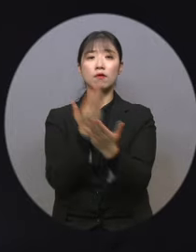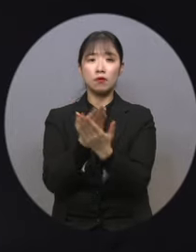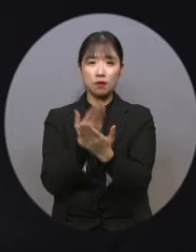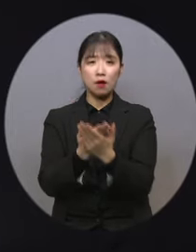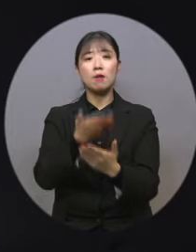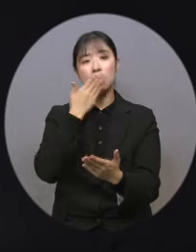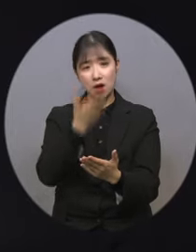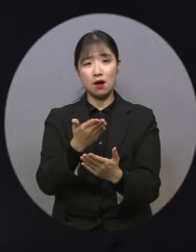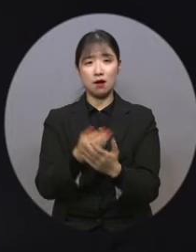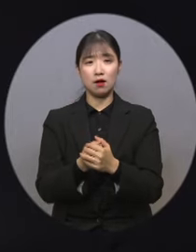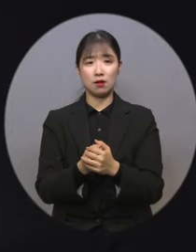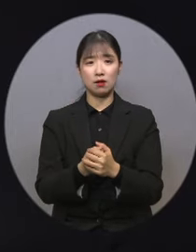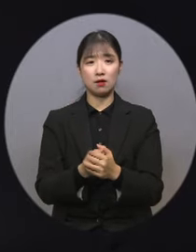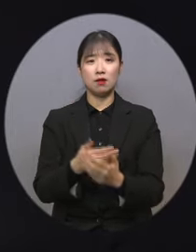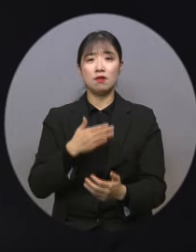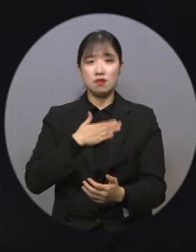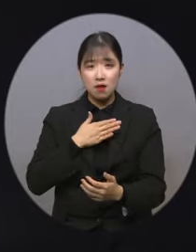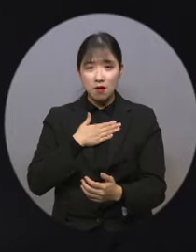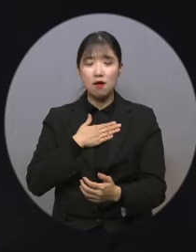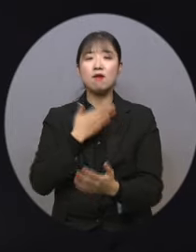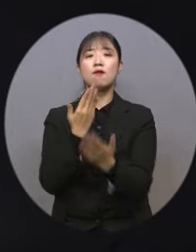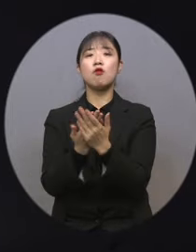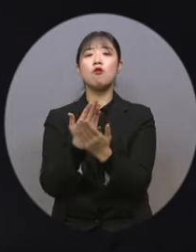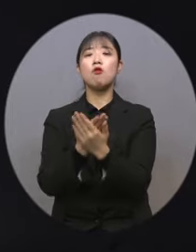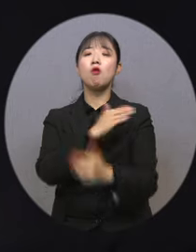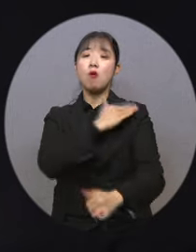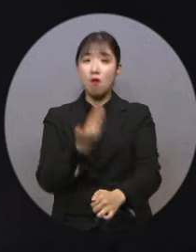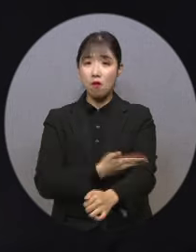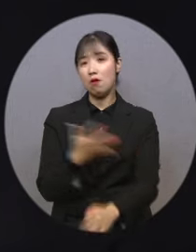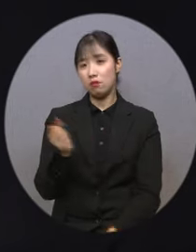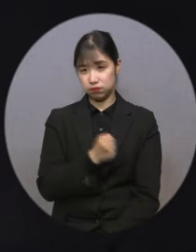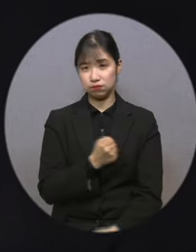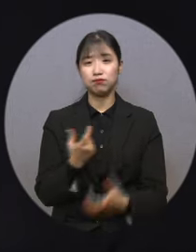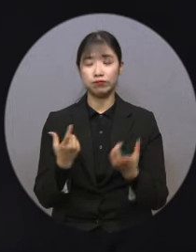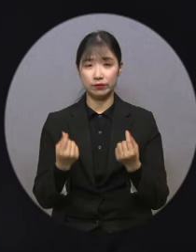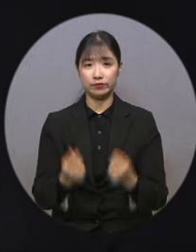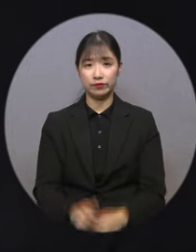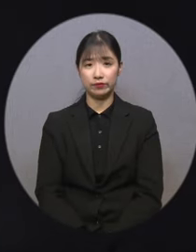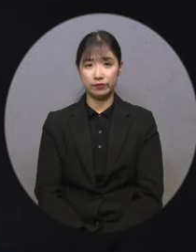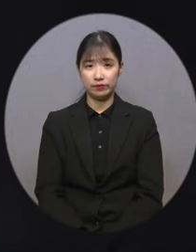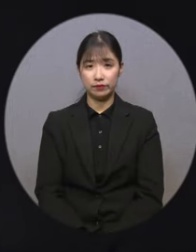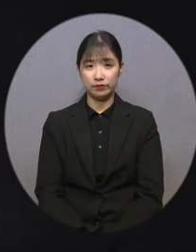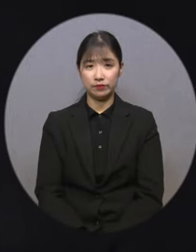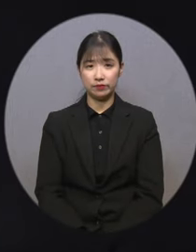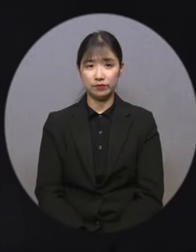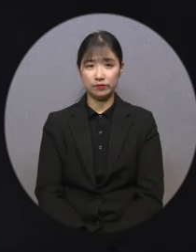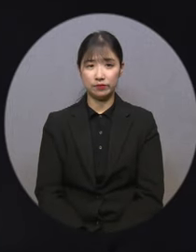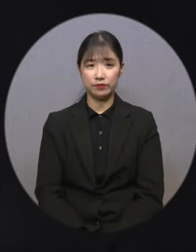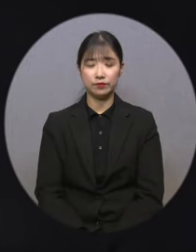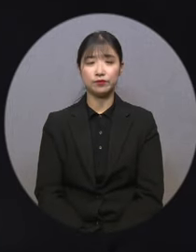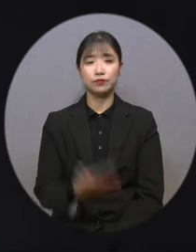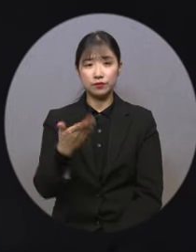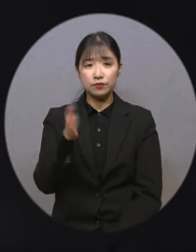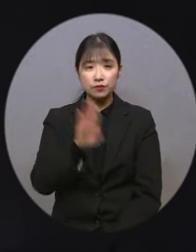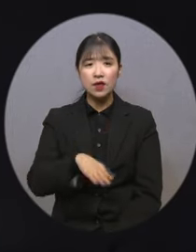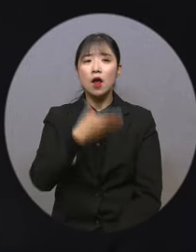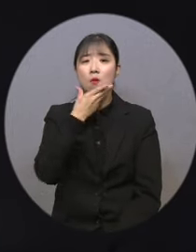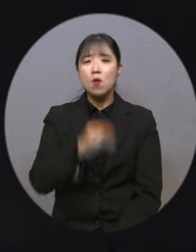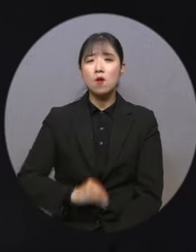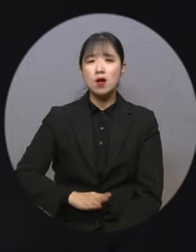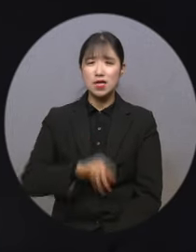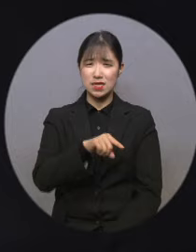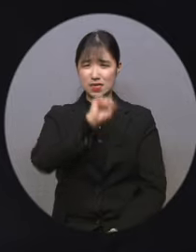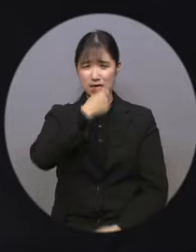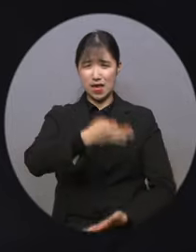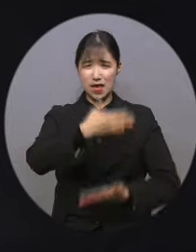참여권 사회건 자유권 있는데 내 청구권이 에요 그저 않습니까 꼭 그렇지만은 복지 에서는